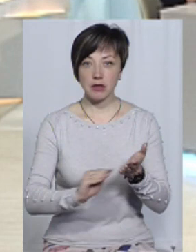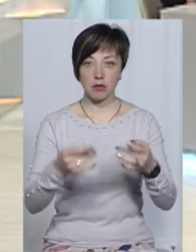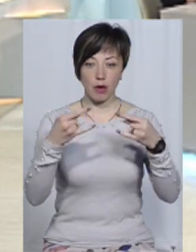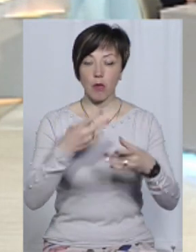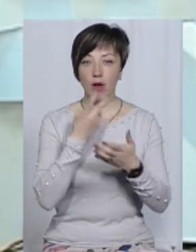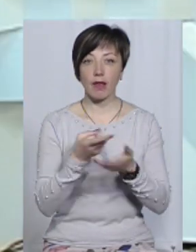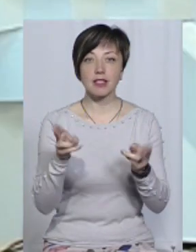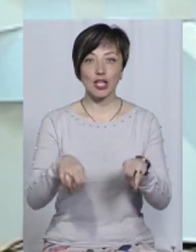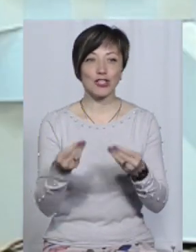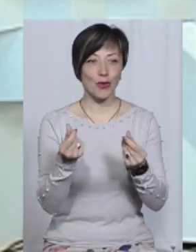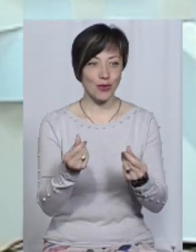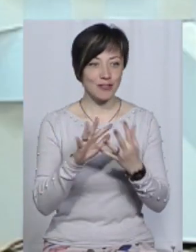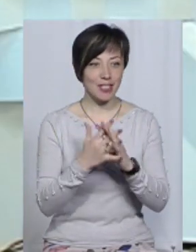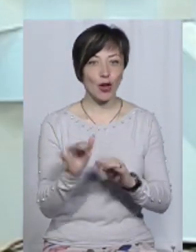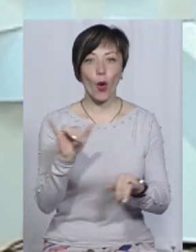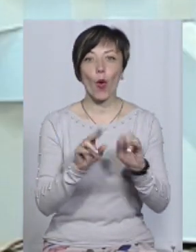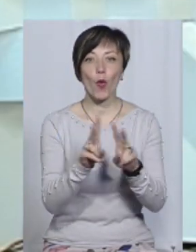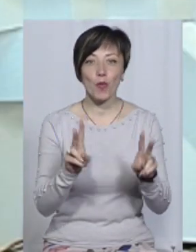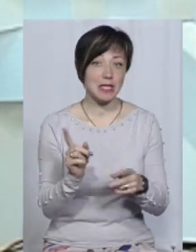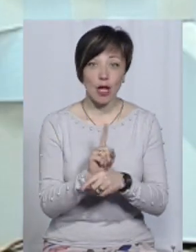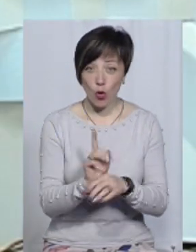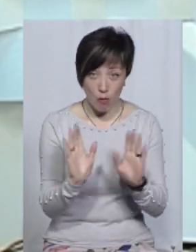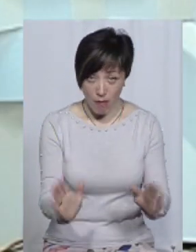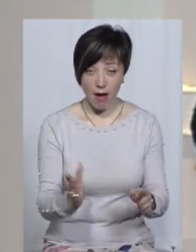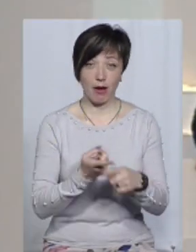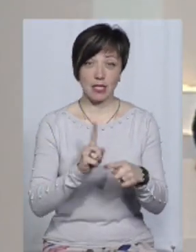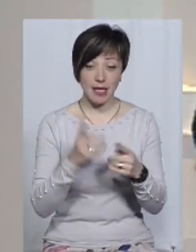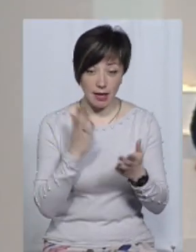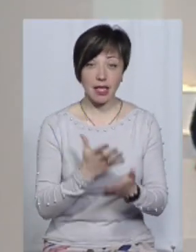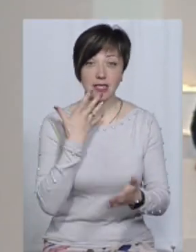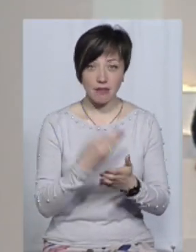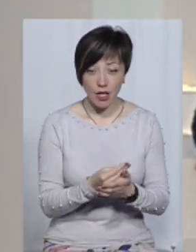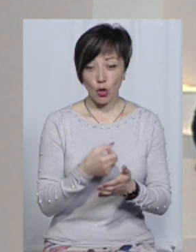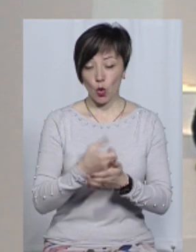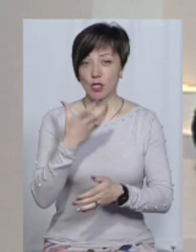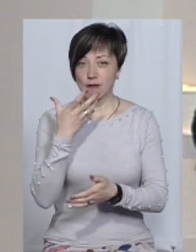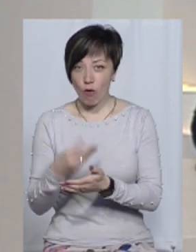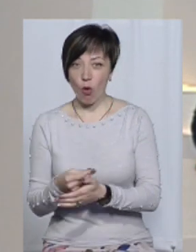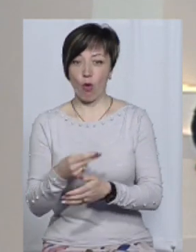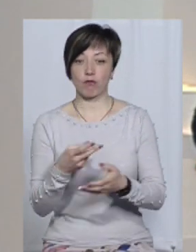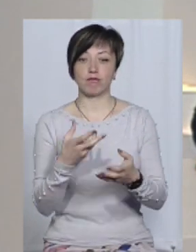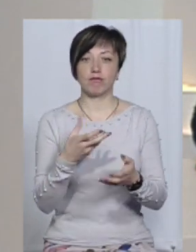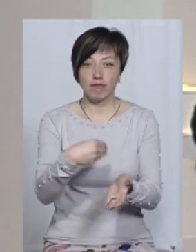екрані, ви показували, де залишити гроші в селі і кому. І це нормально. Оце і є свій до свого по свої.